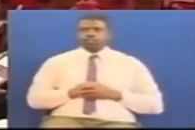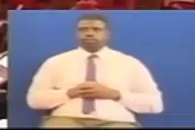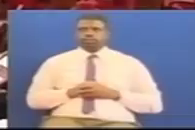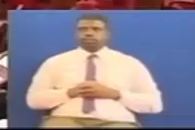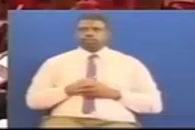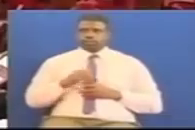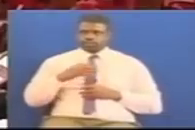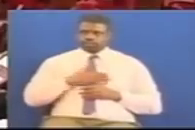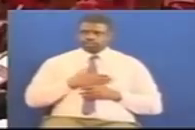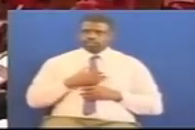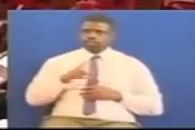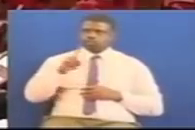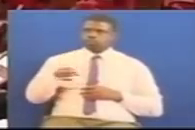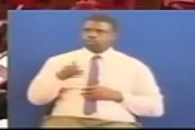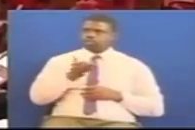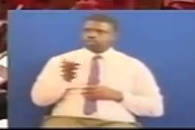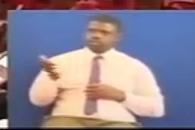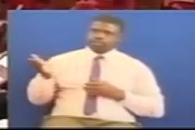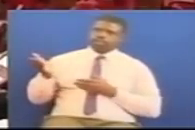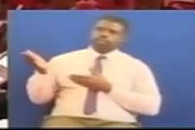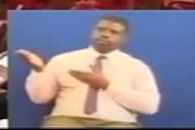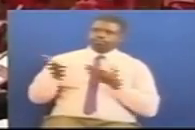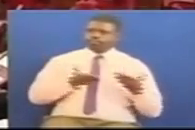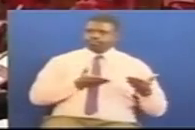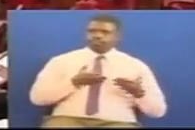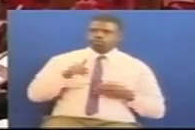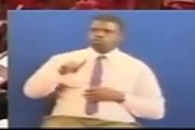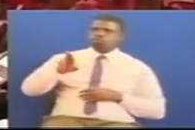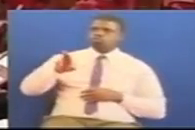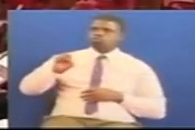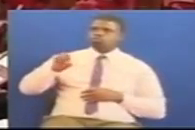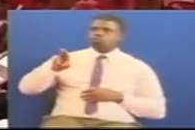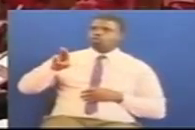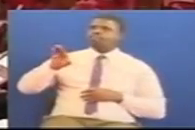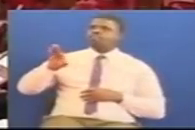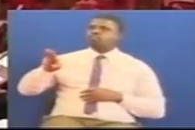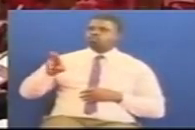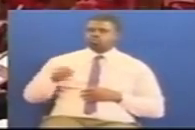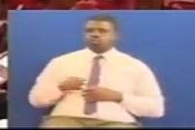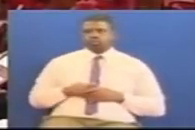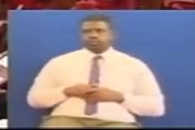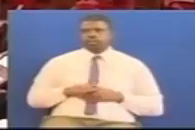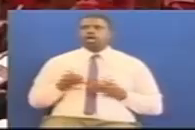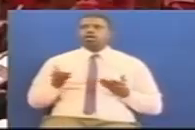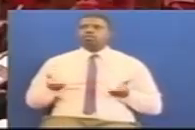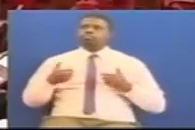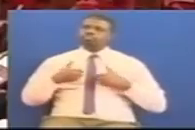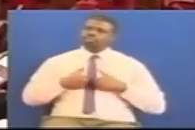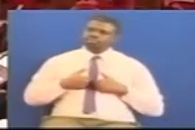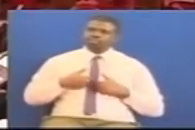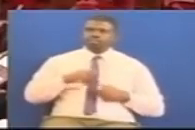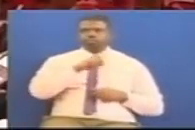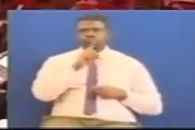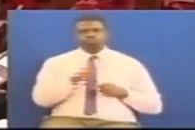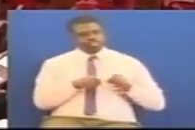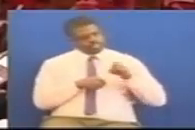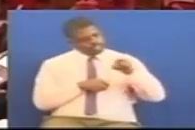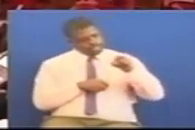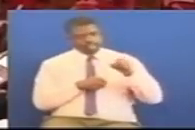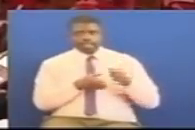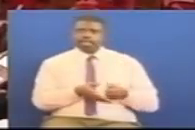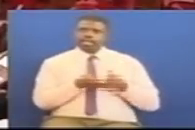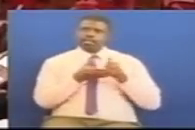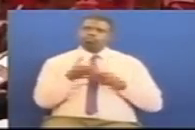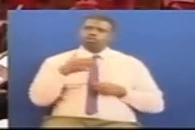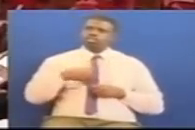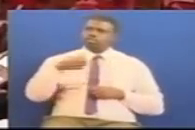Mheshimiwa Yusuf. Shukuru Mheshimiwa Mwenyekiti. Mheshimiwa Mwenyekiti, mimi napenda nimuulize Mheshimiwa wa Naibu Waziri wa Elimu. Kumekuwa